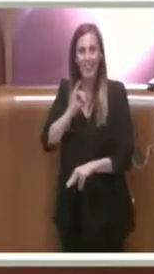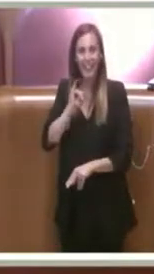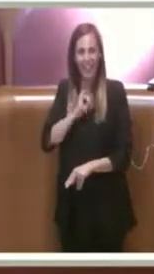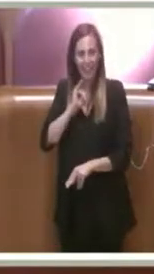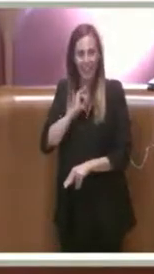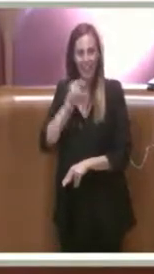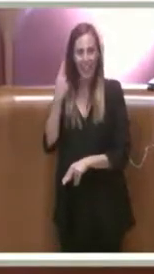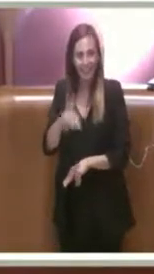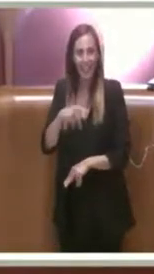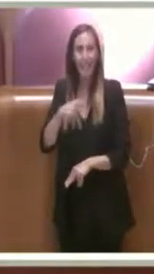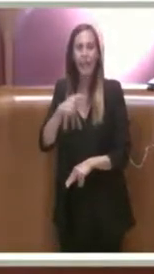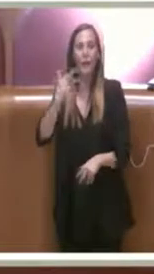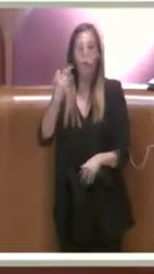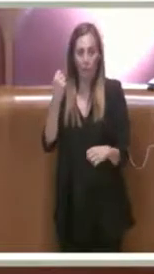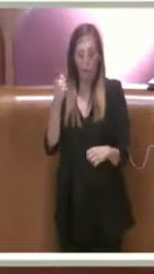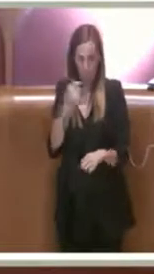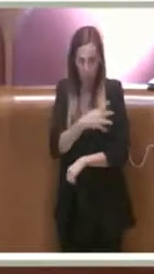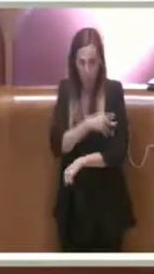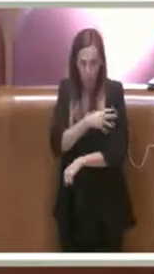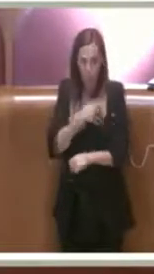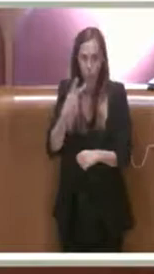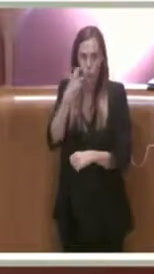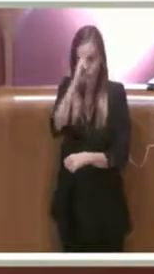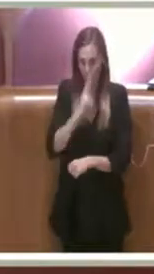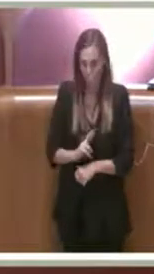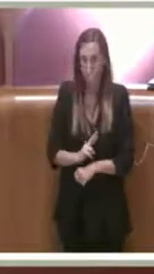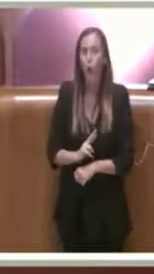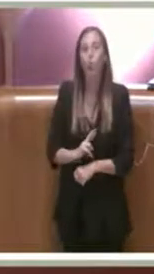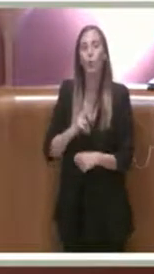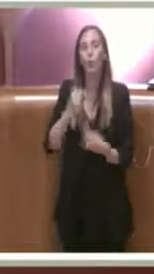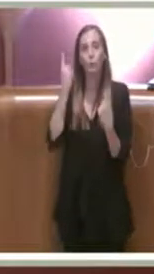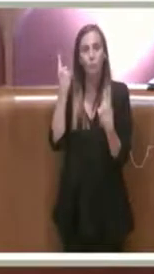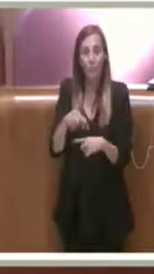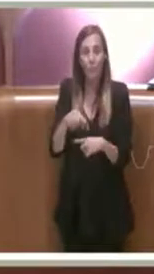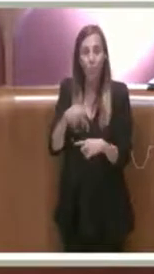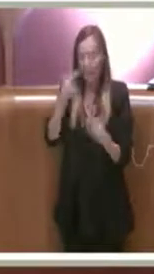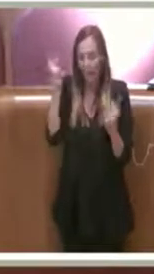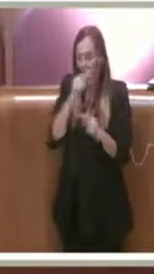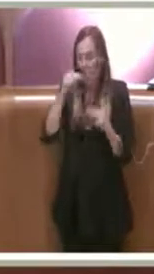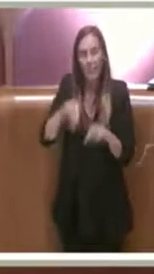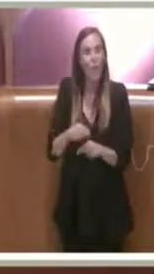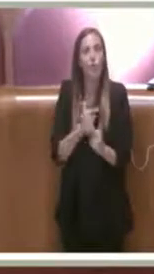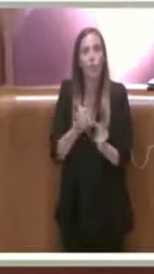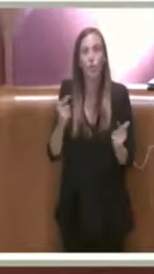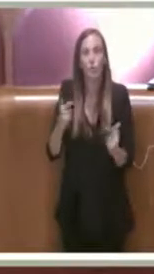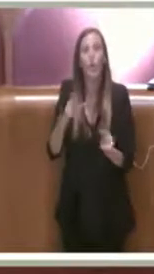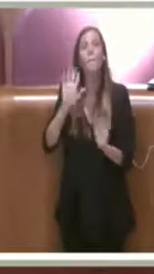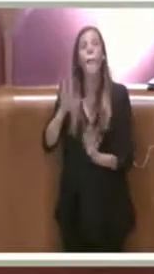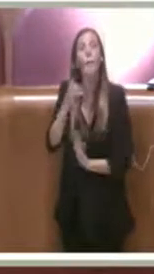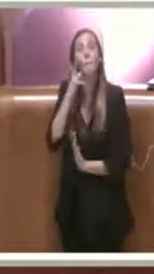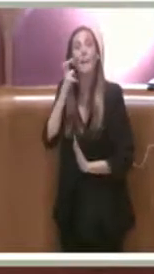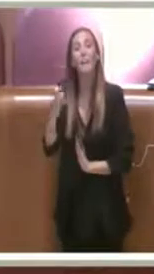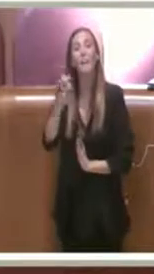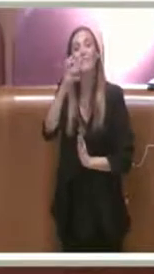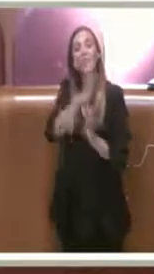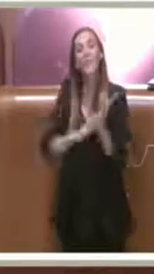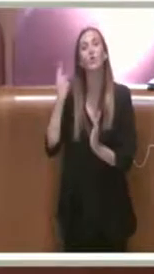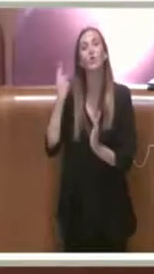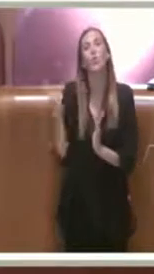di funzione. Come sapete, al momento questo regime non è in vigore, è prevista dal testo unico del